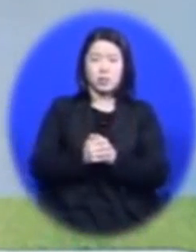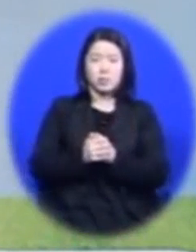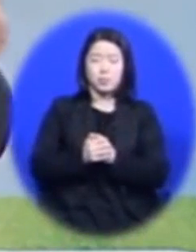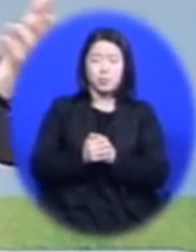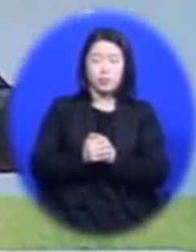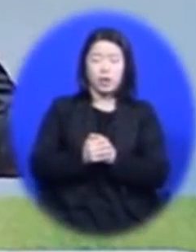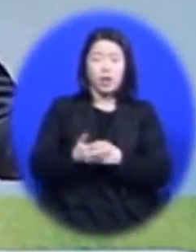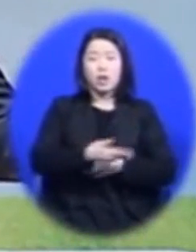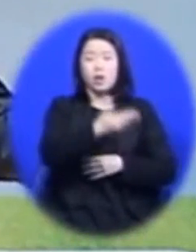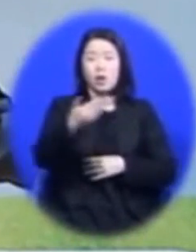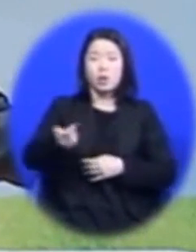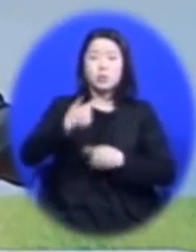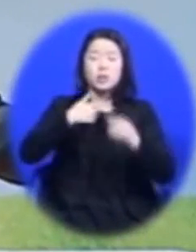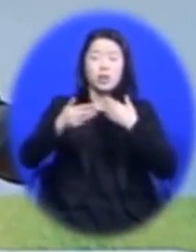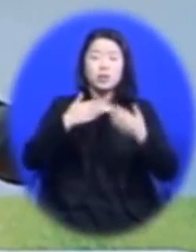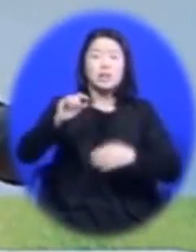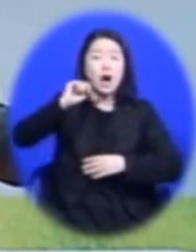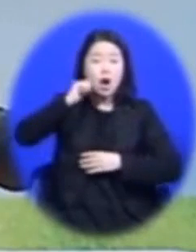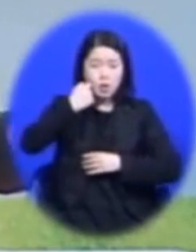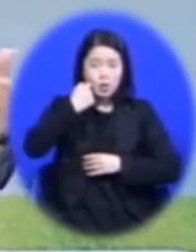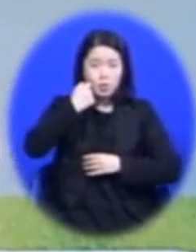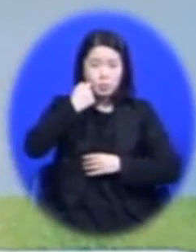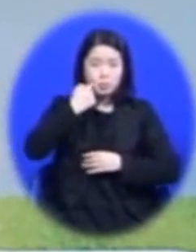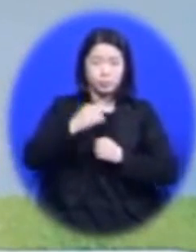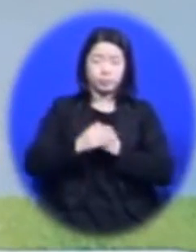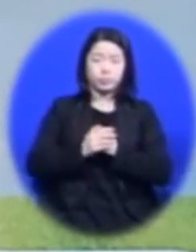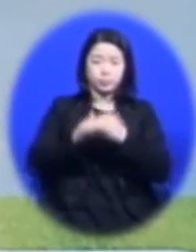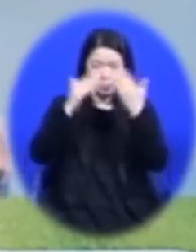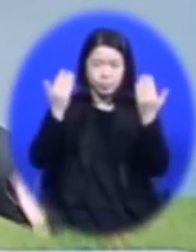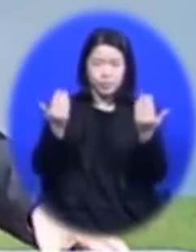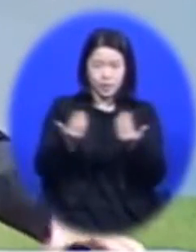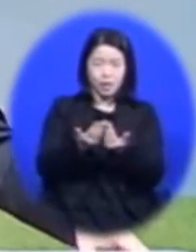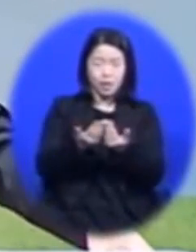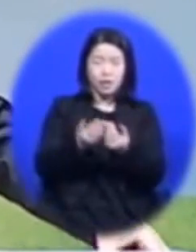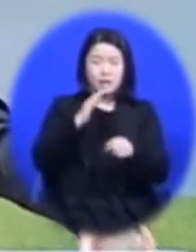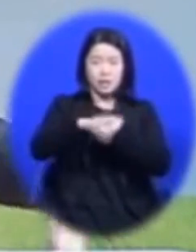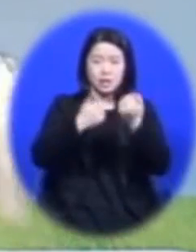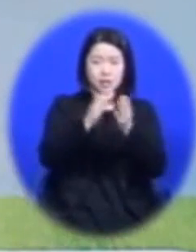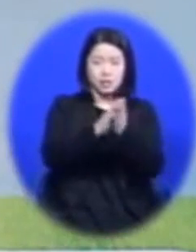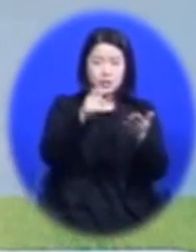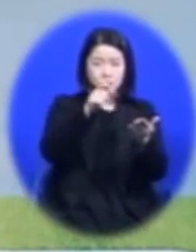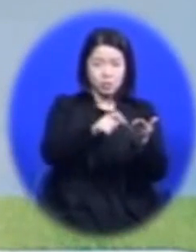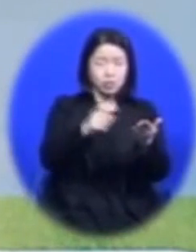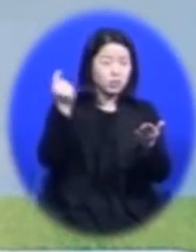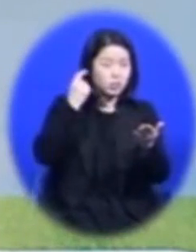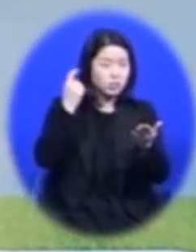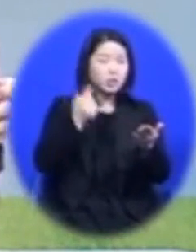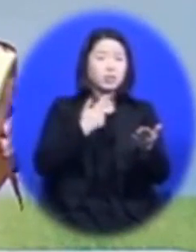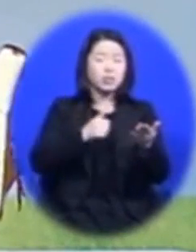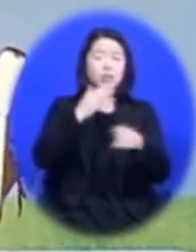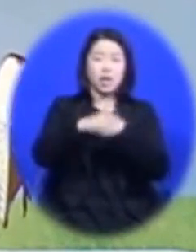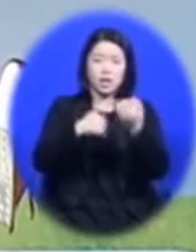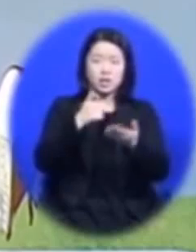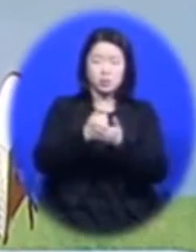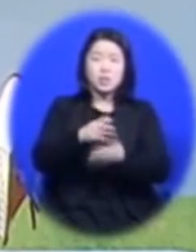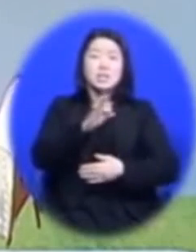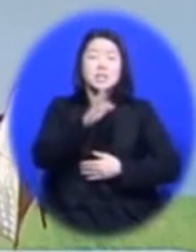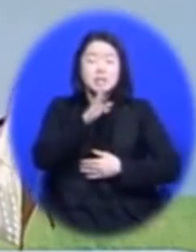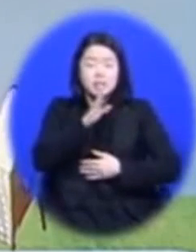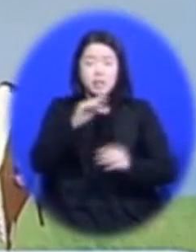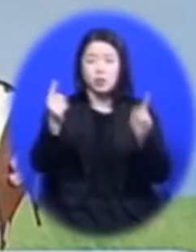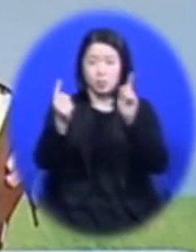여러분, 여러분들이 겪으시는 어려움 다 성경에서 들었던 하나님을 이제 실제로